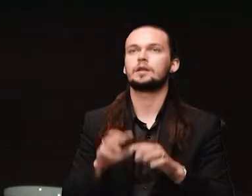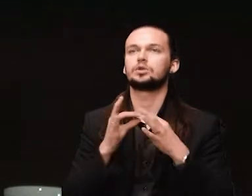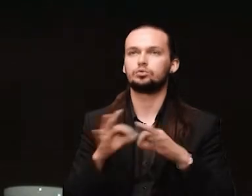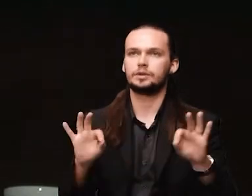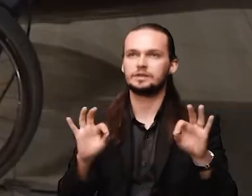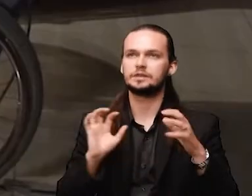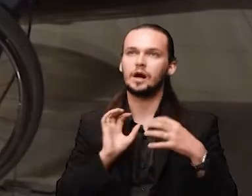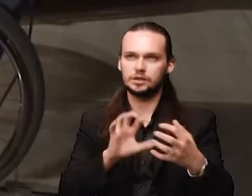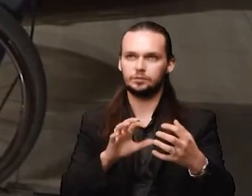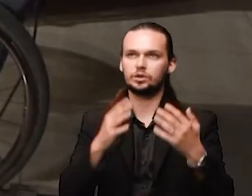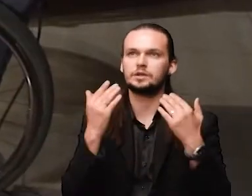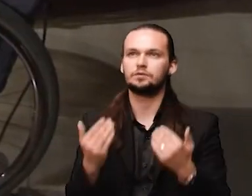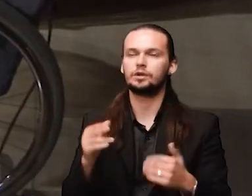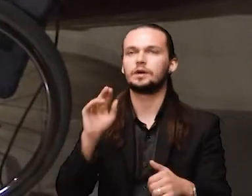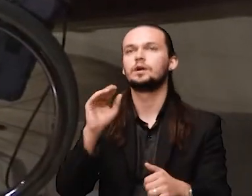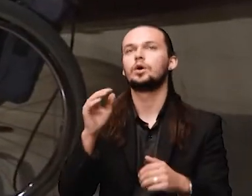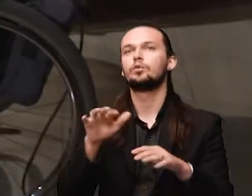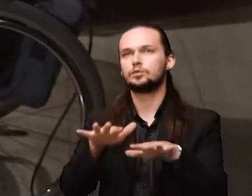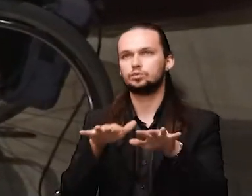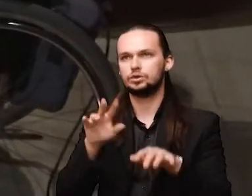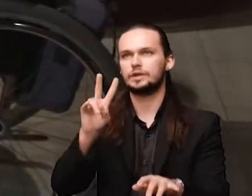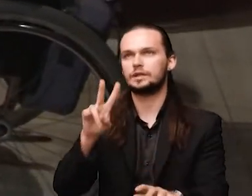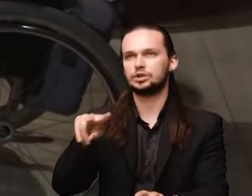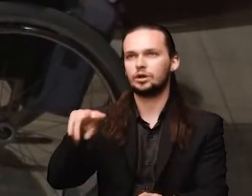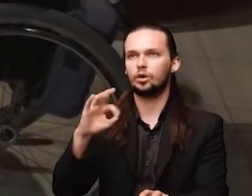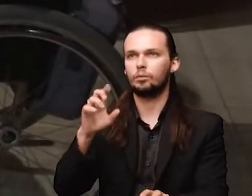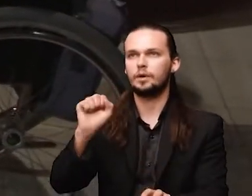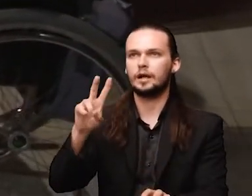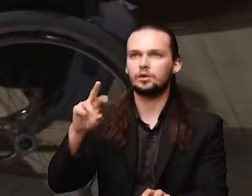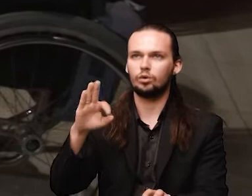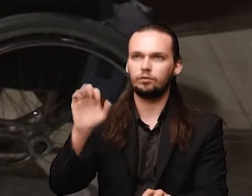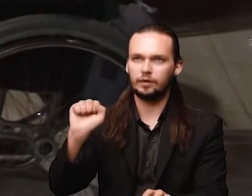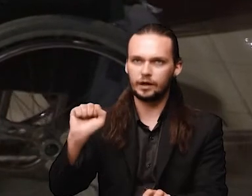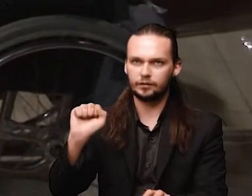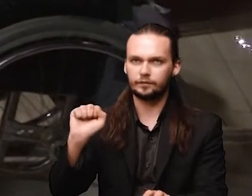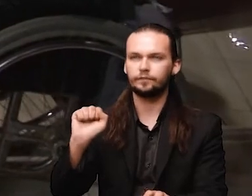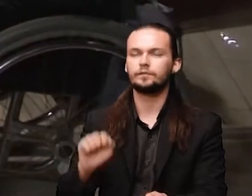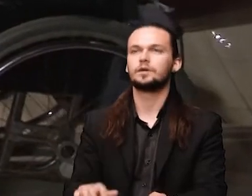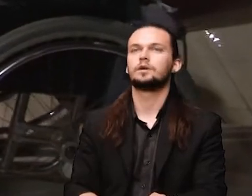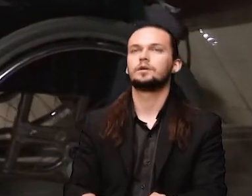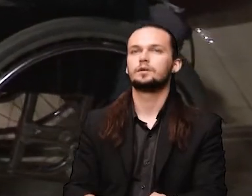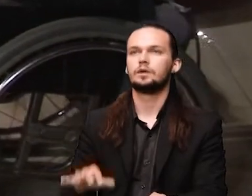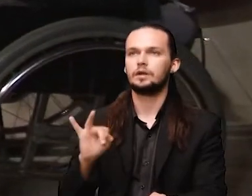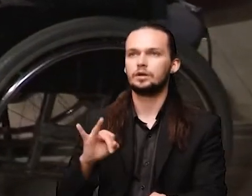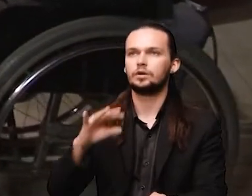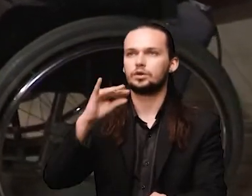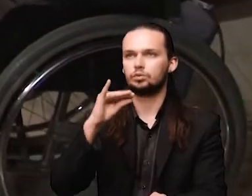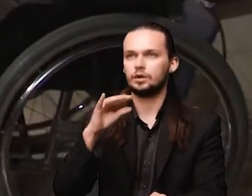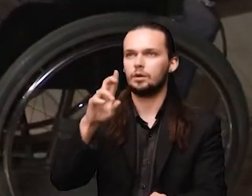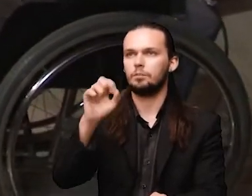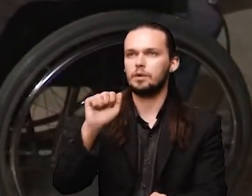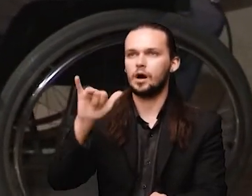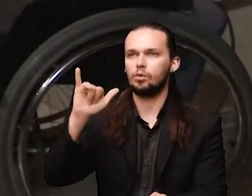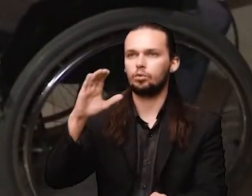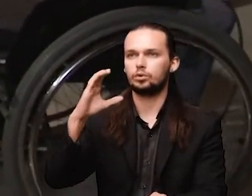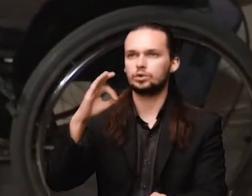общественного транспорта. И сегодня со мной в студии Надежда Лобанова, председатель Московской городской организации Всероссийского общества инвалидов,